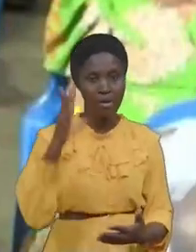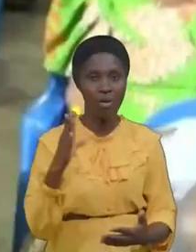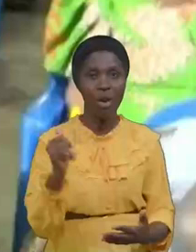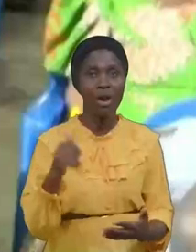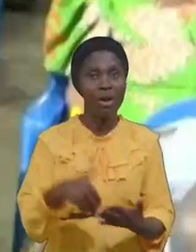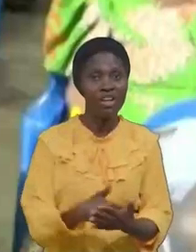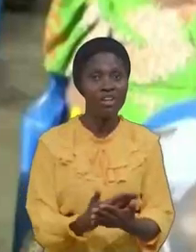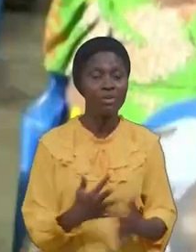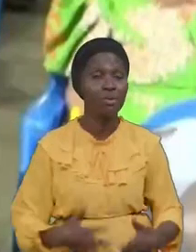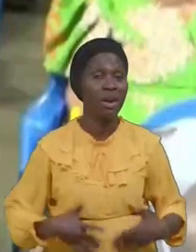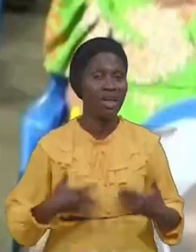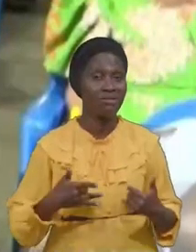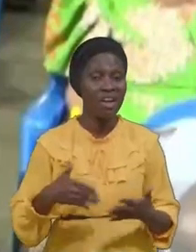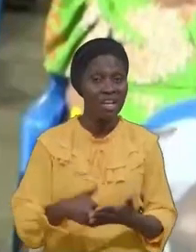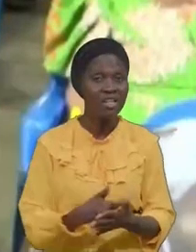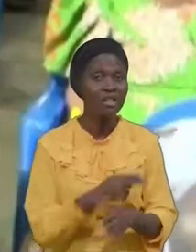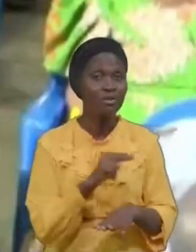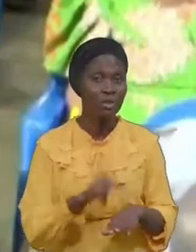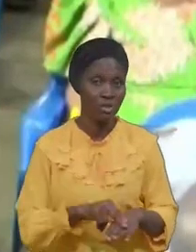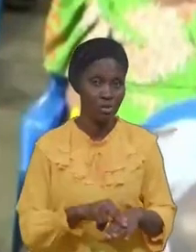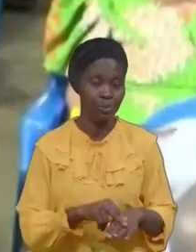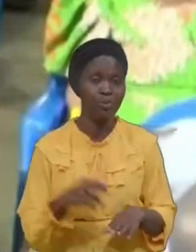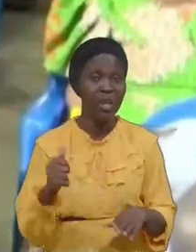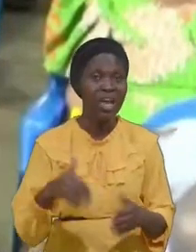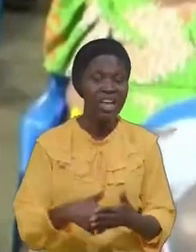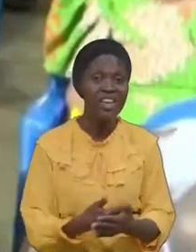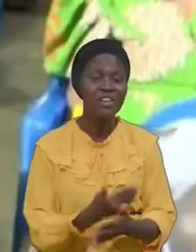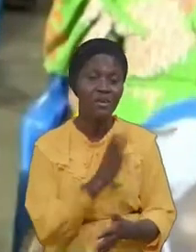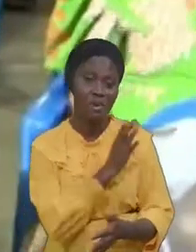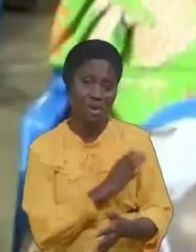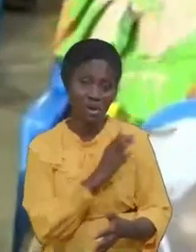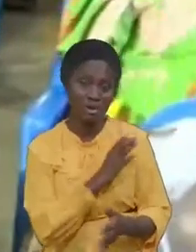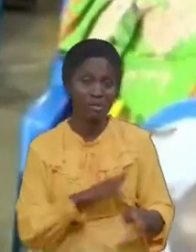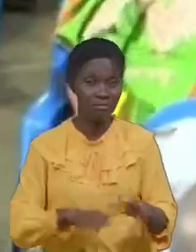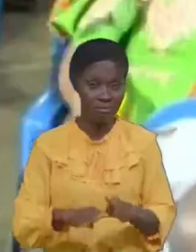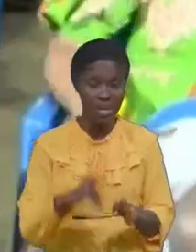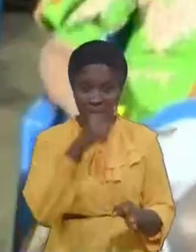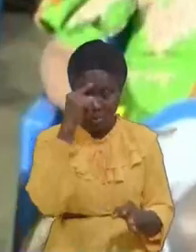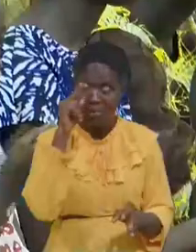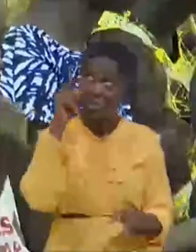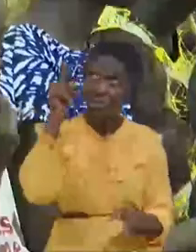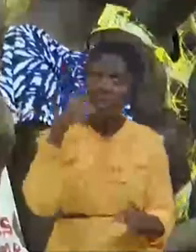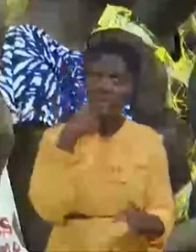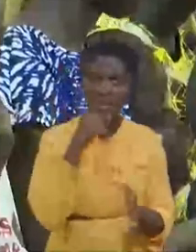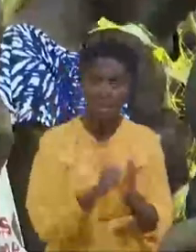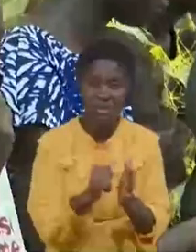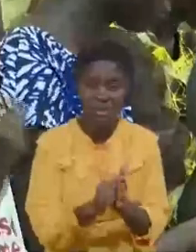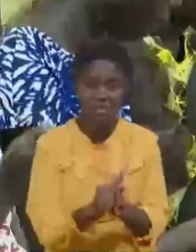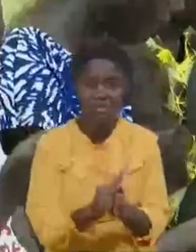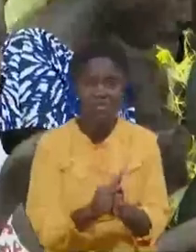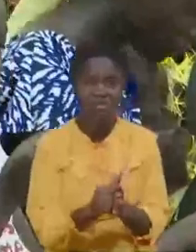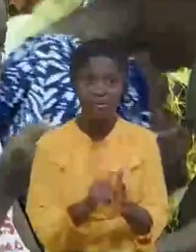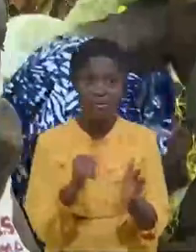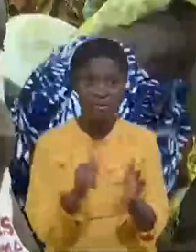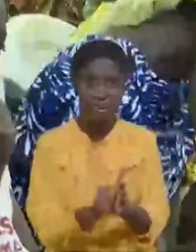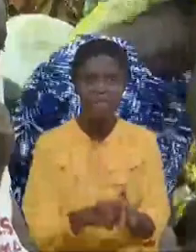nouvelle vie, une nouvelle nature, un nouveau caractère, parce que c'est dit que